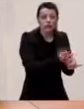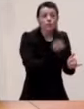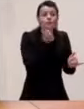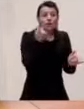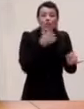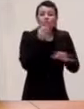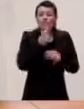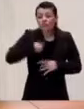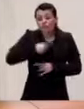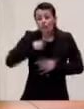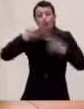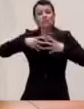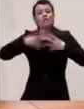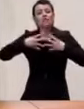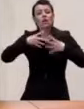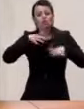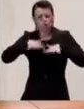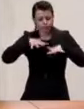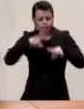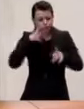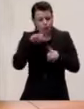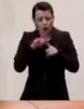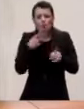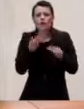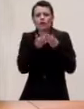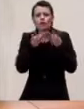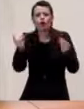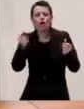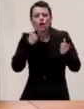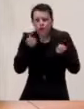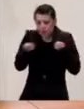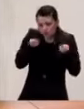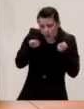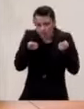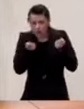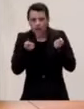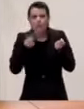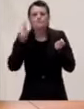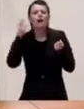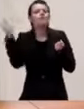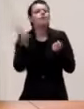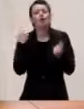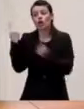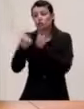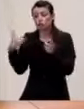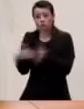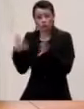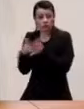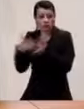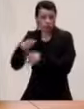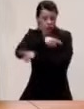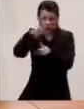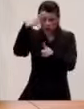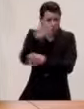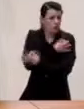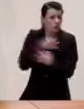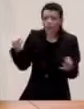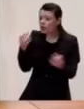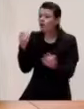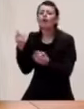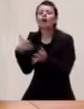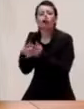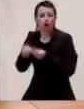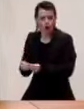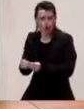ha cercato di trovare la sua diluizione, ma nei momenti critici gli ospedali, come tutti sapete, erano decisamente saturi.